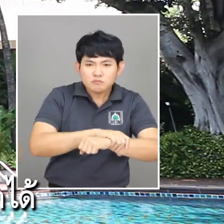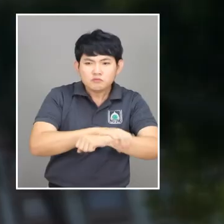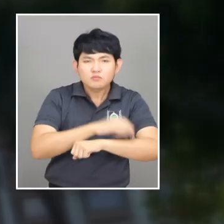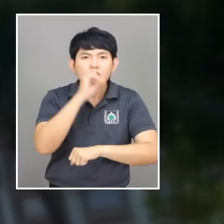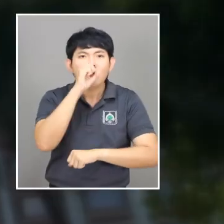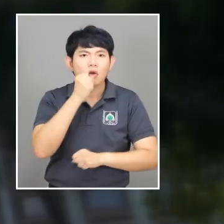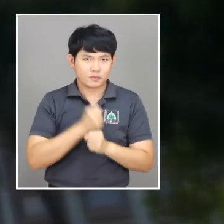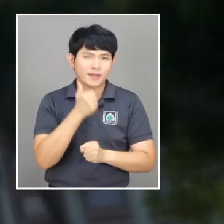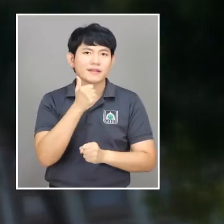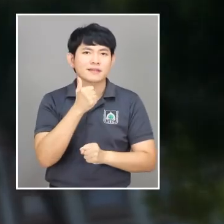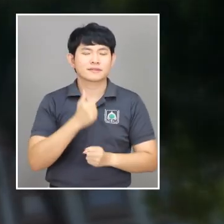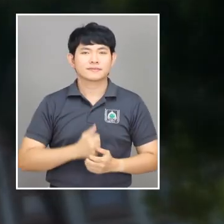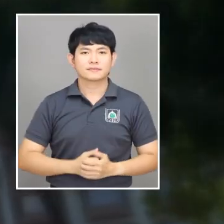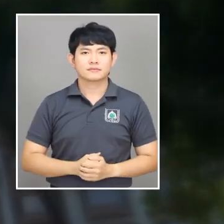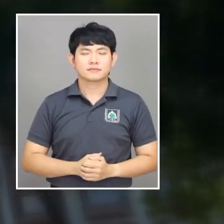ได้